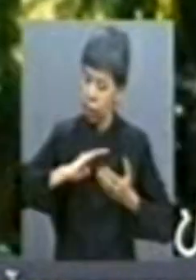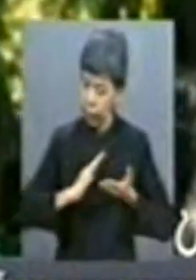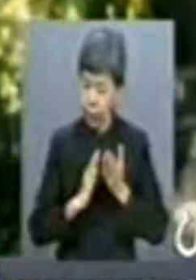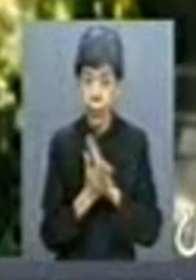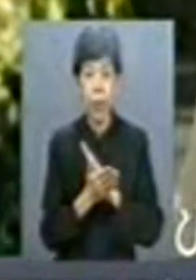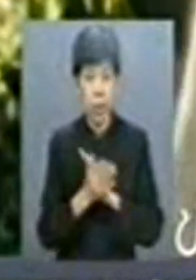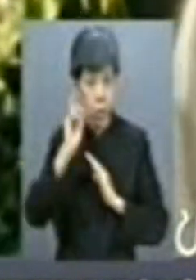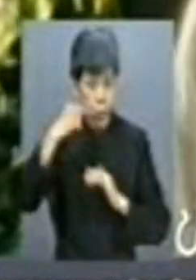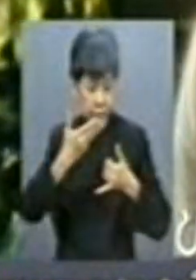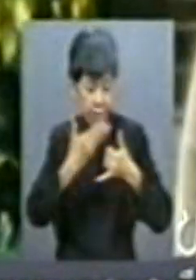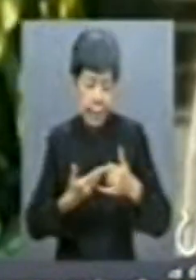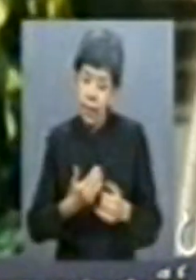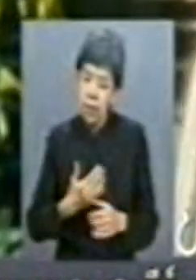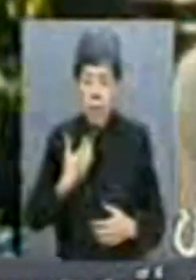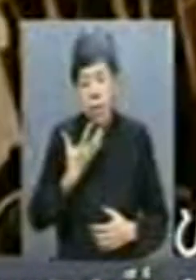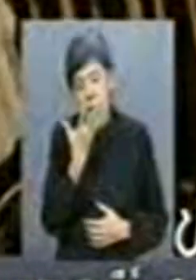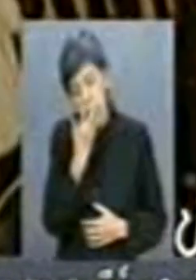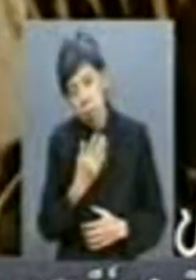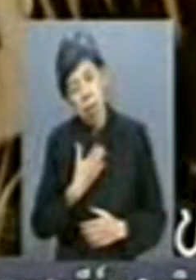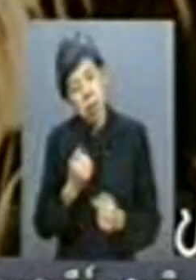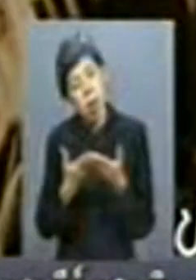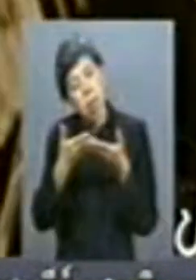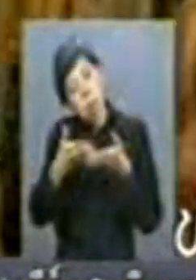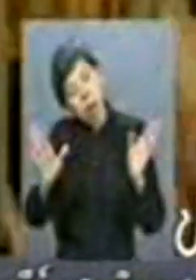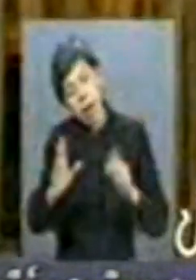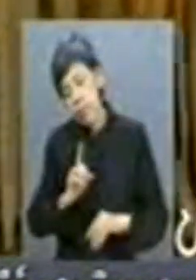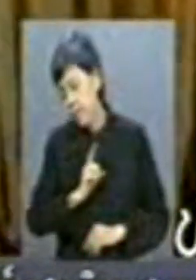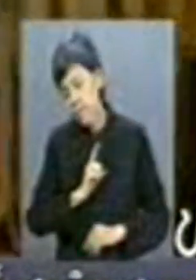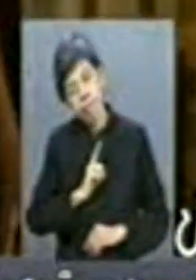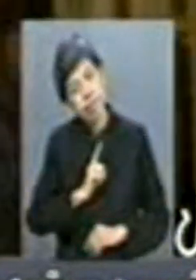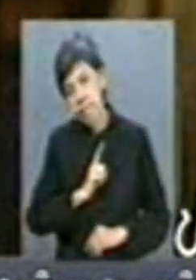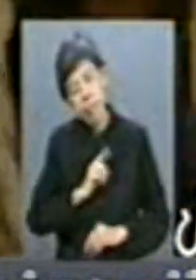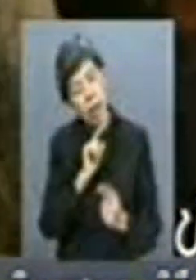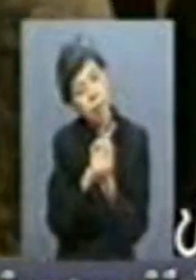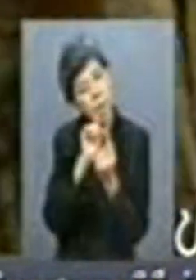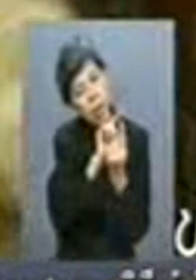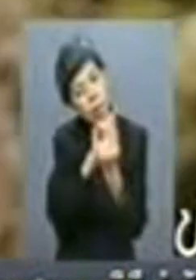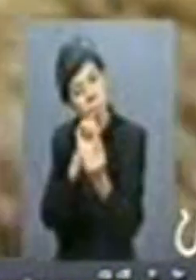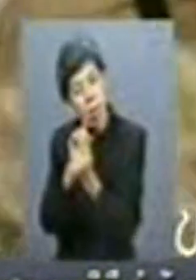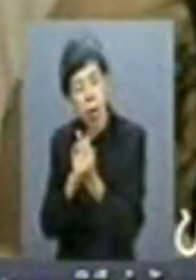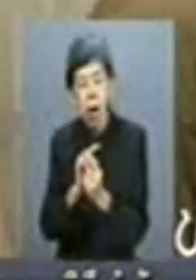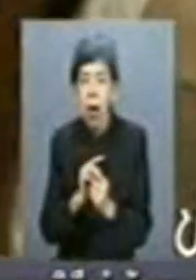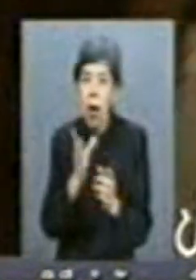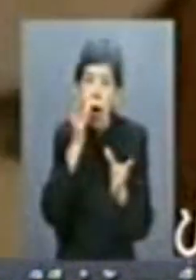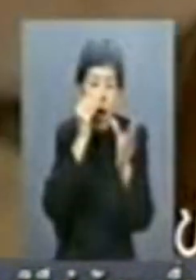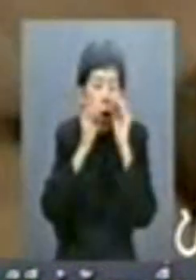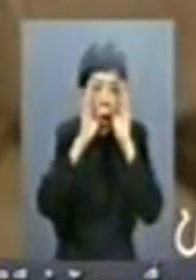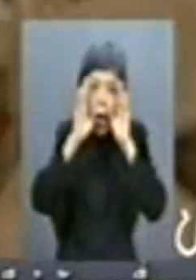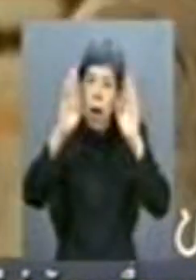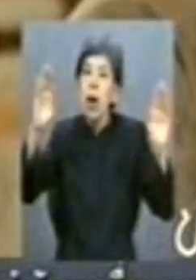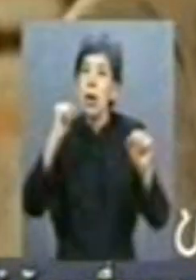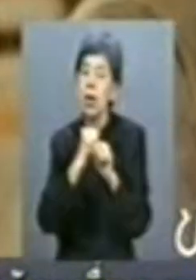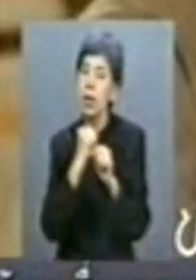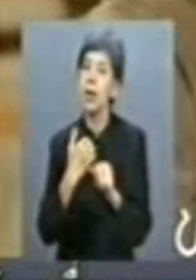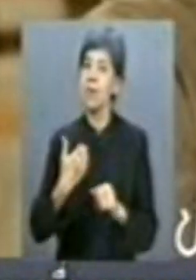หลังจมอยู่ในความเศร้าจากการหย่าร้างผู้คนหลากหลายที่ได้พบประสบการณ์ใหม่ที่ได้เจอนำเสนอผ่าน